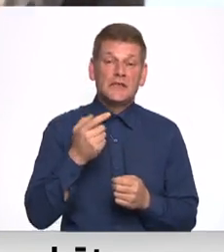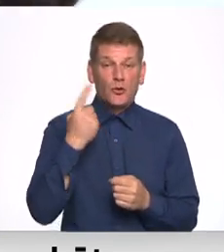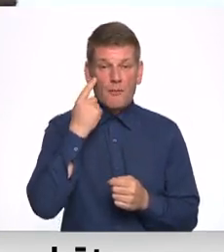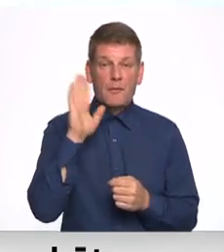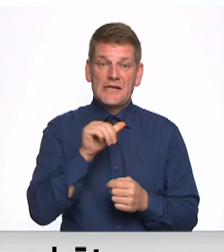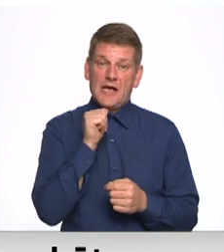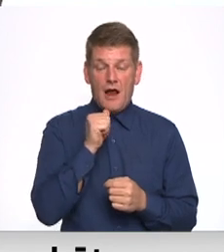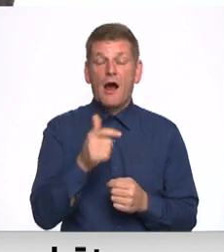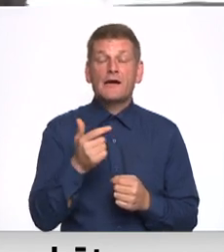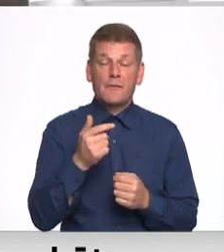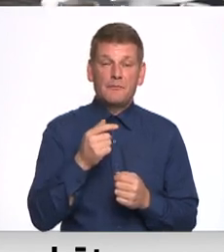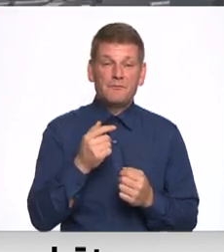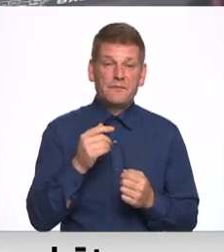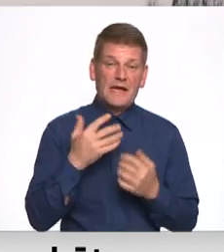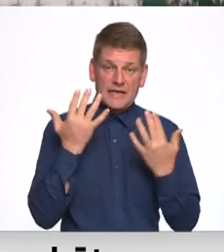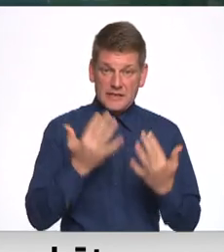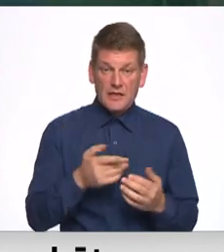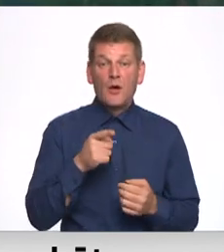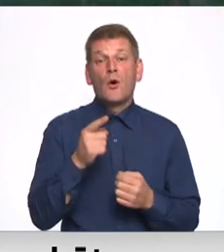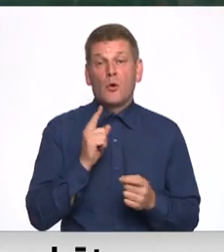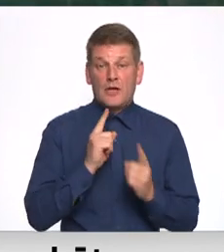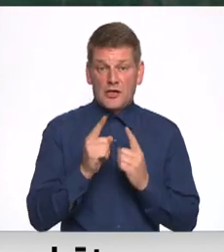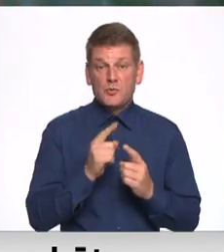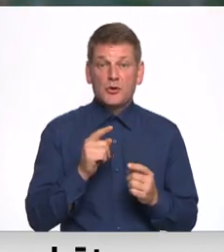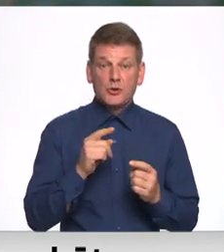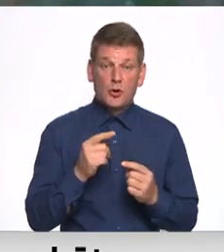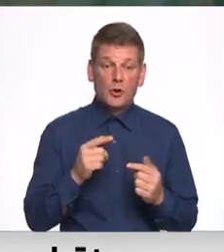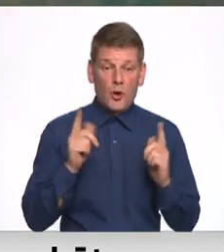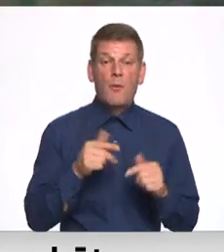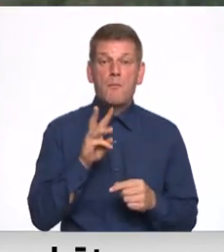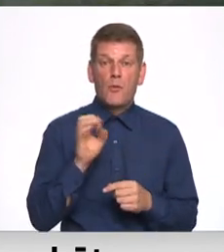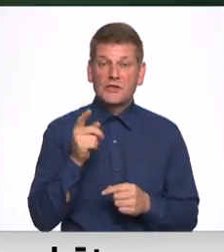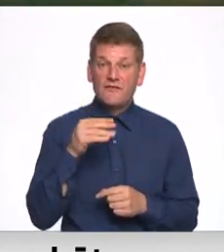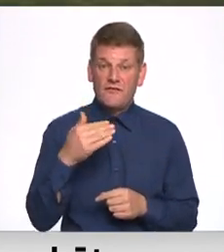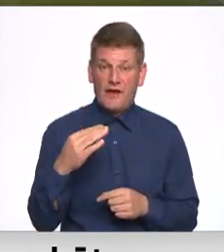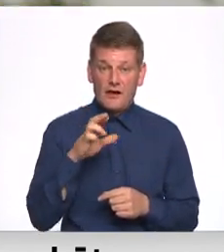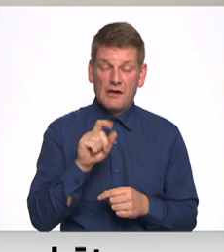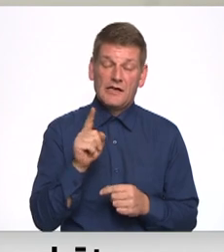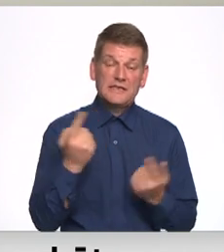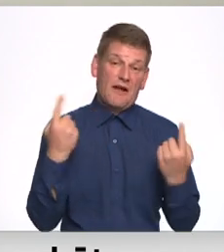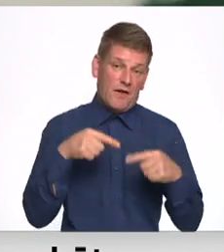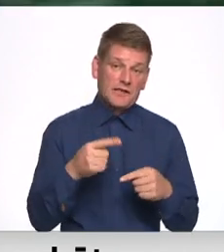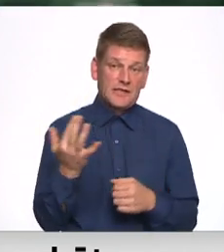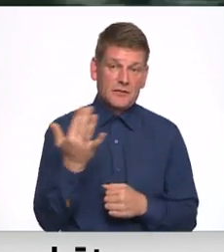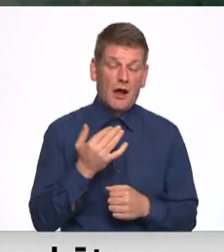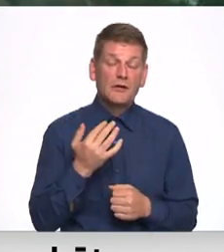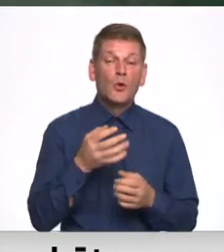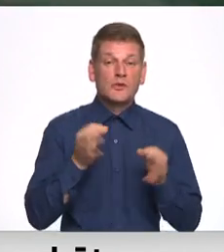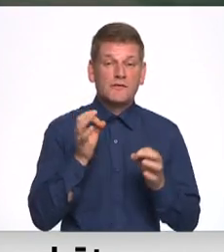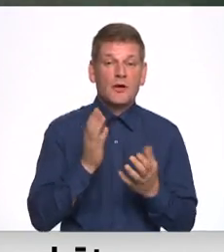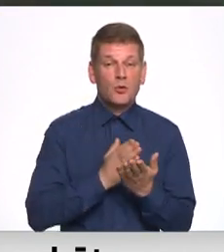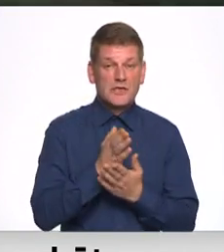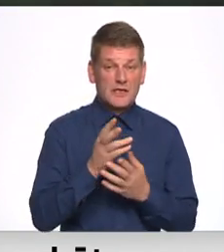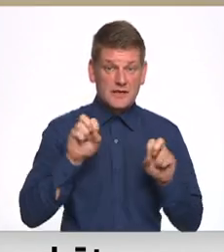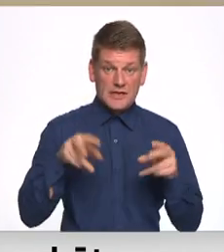arī transporta jomā. Līdz ar to mosfēra ir ļoti saulaicīgi nācis kā piedāvājums tirgū, uzsver nozares eksperte.